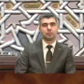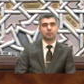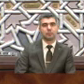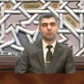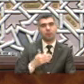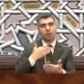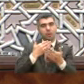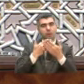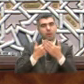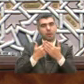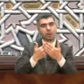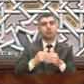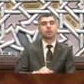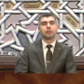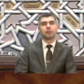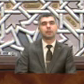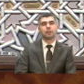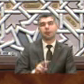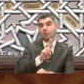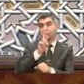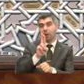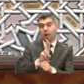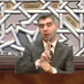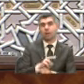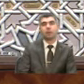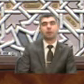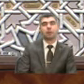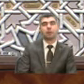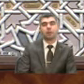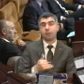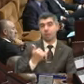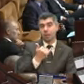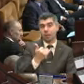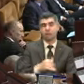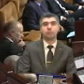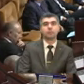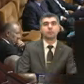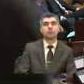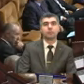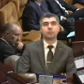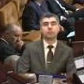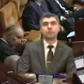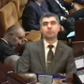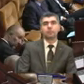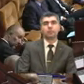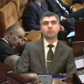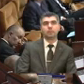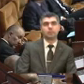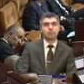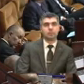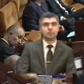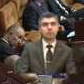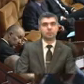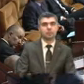شكرا السيدة النائبة المحترمة على طرح هذا السؤال الحيوي.